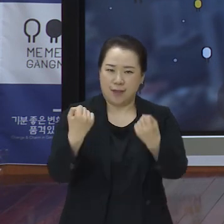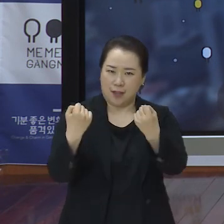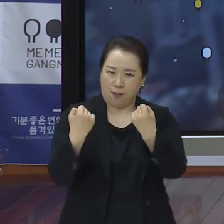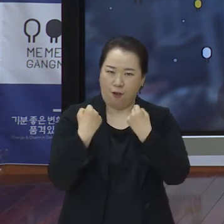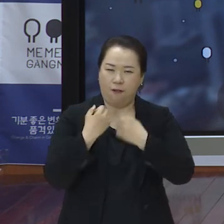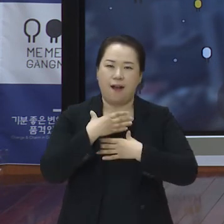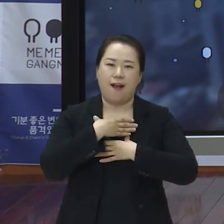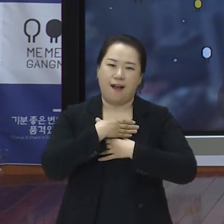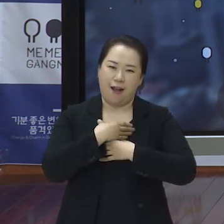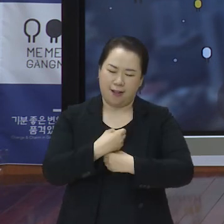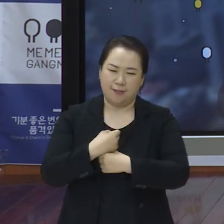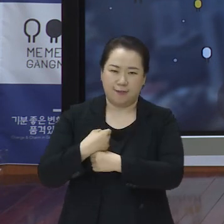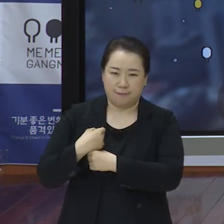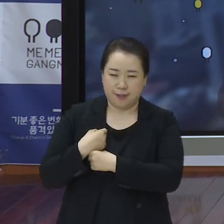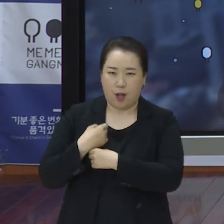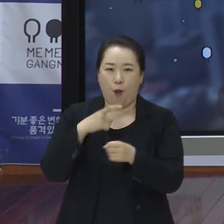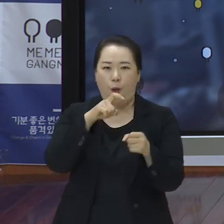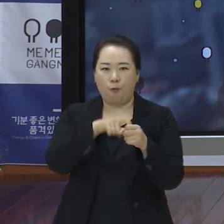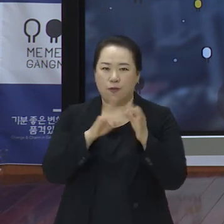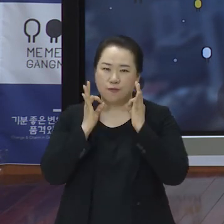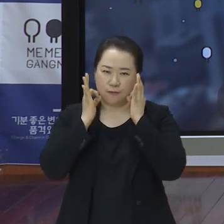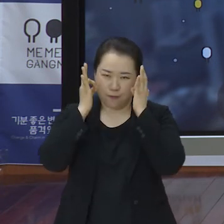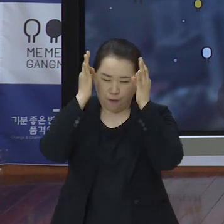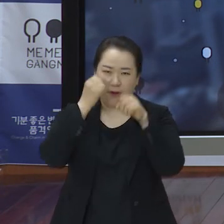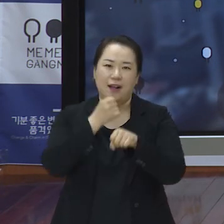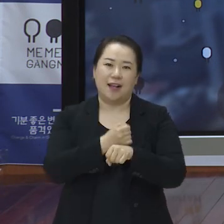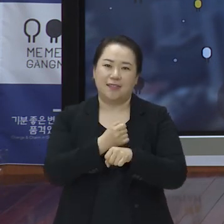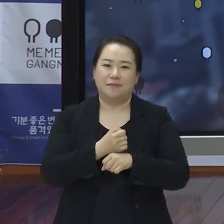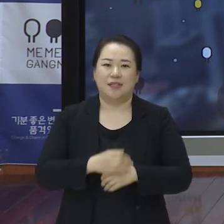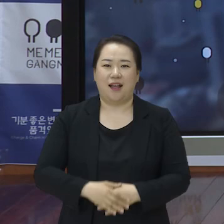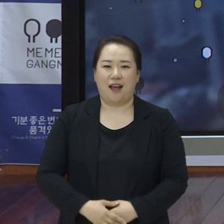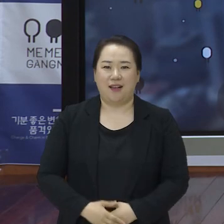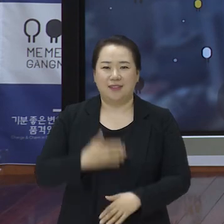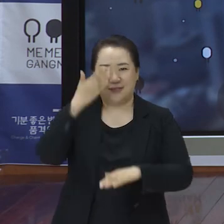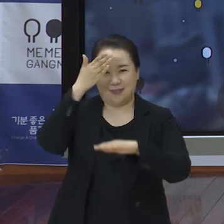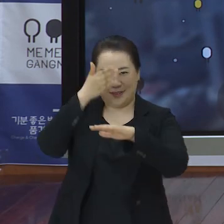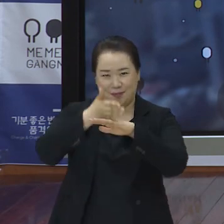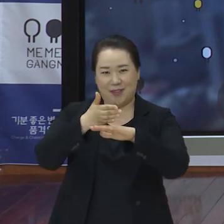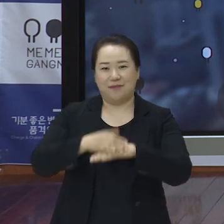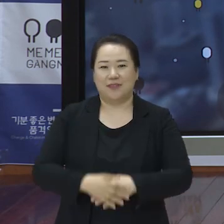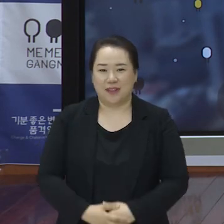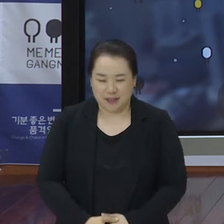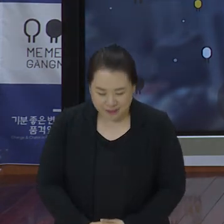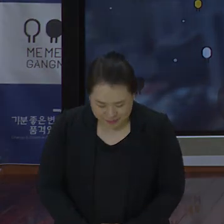건강 안전을 지켜드리기 위해 최선을 다하겠습니다. 감사합니다.